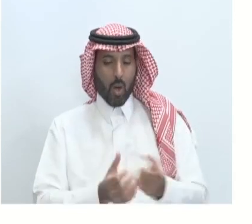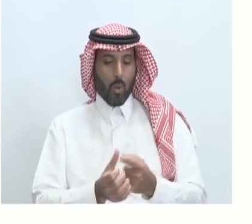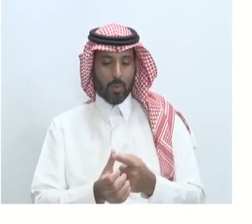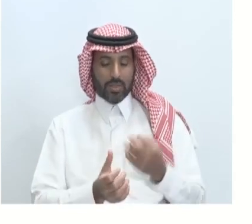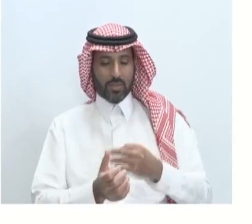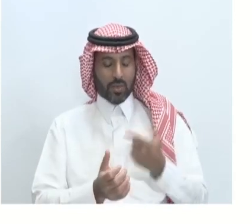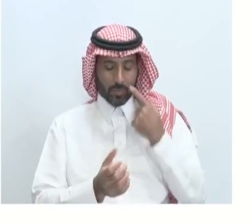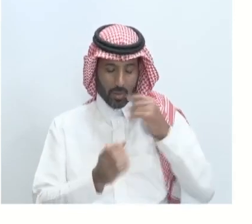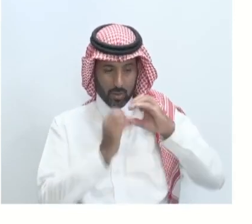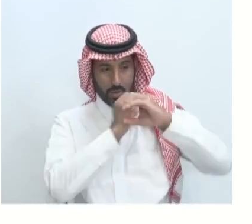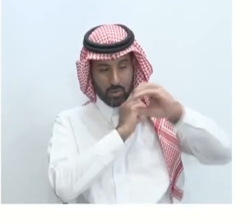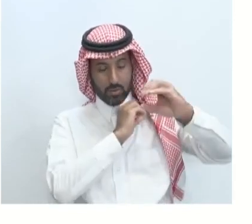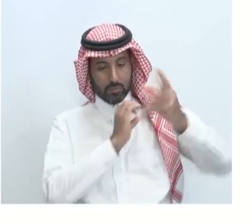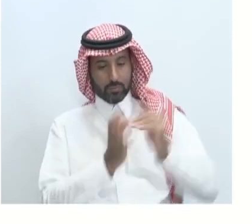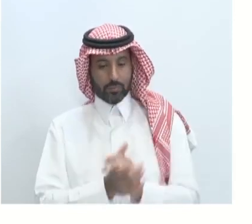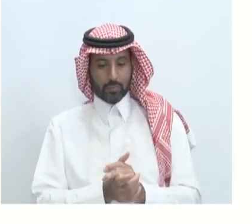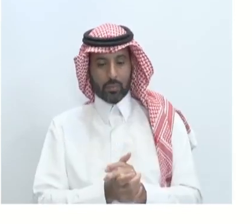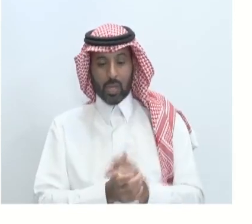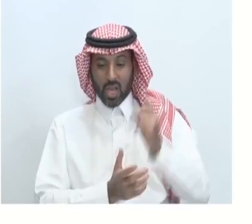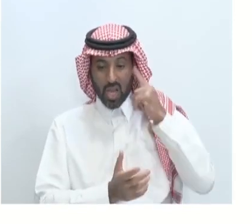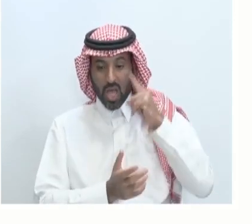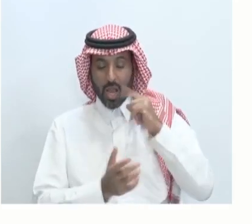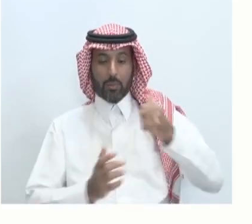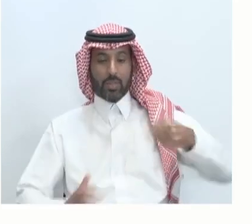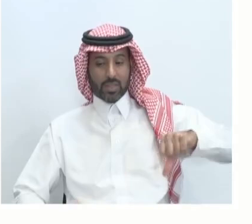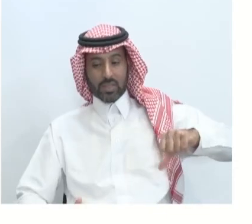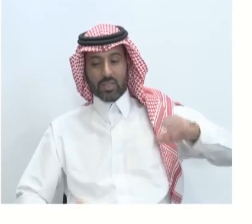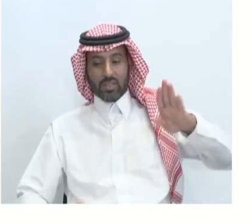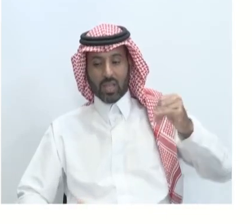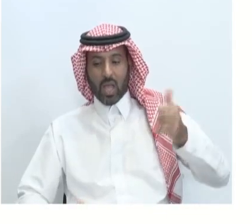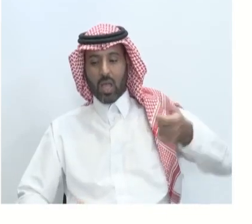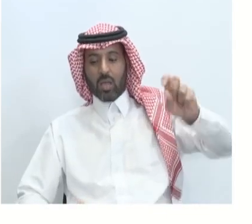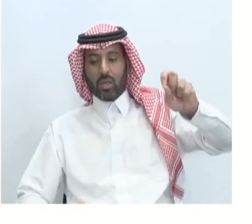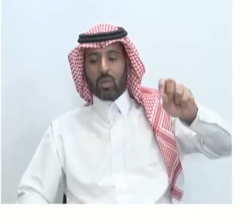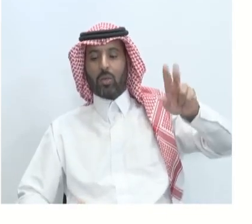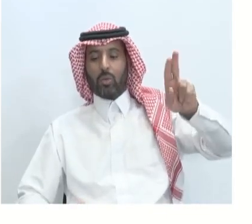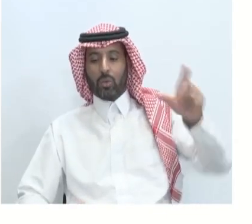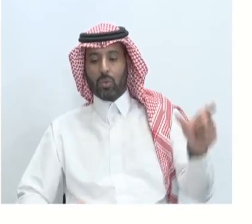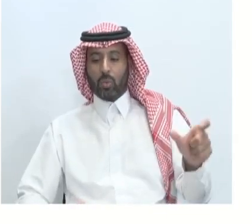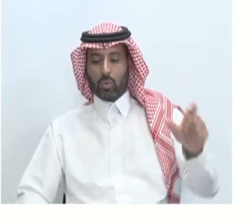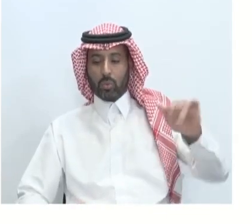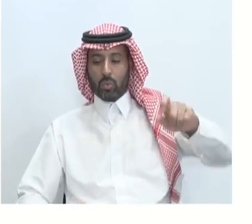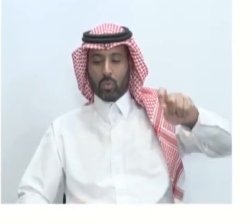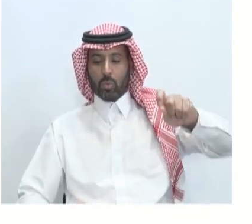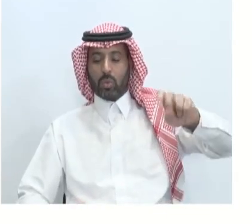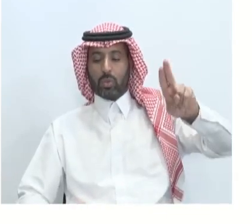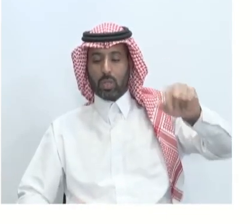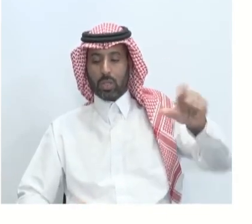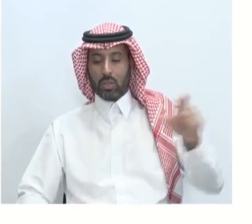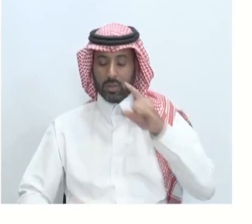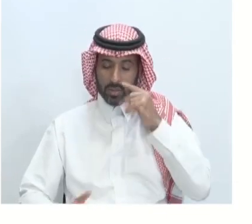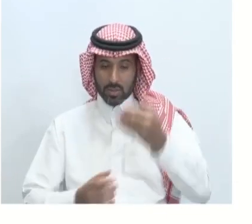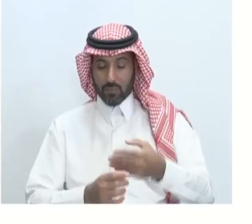استخدم هذا النوع التلسكوبات كان العالم اسحاق نيوتن وفيه تستخدم مراه